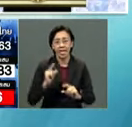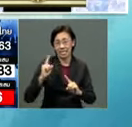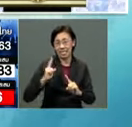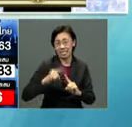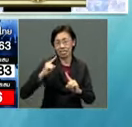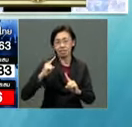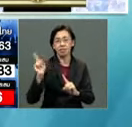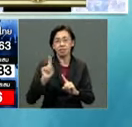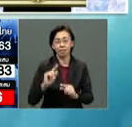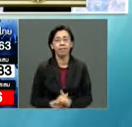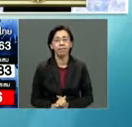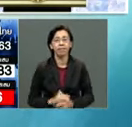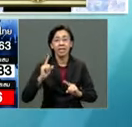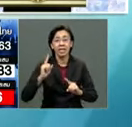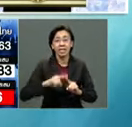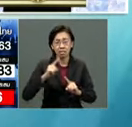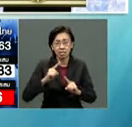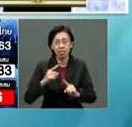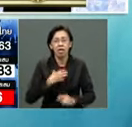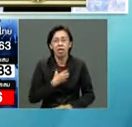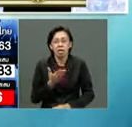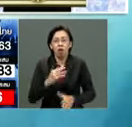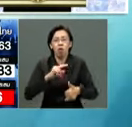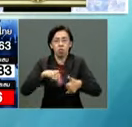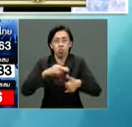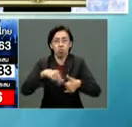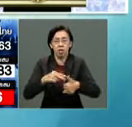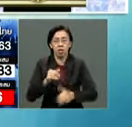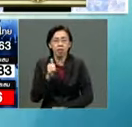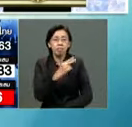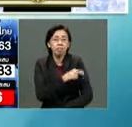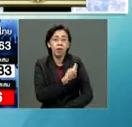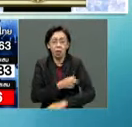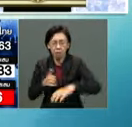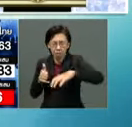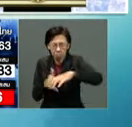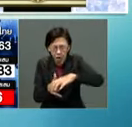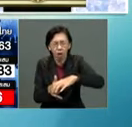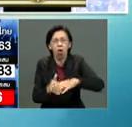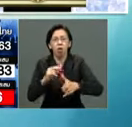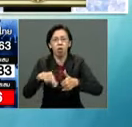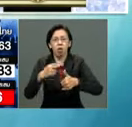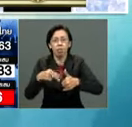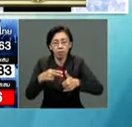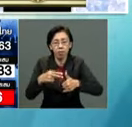นี้มาจากการไปขอตรวจคือ walk in เข้าโรงพยาบาลครับพบถึง